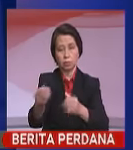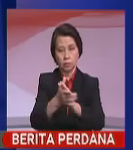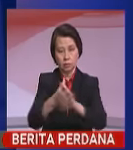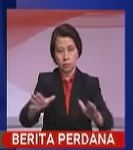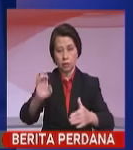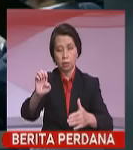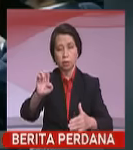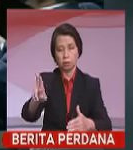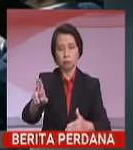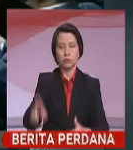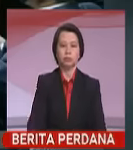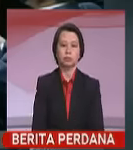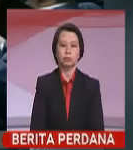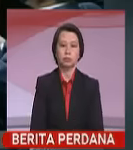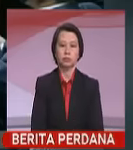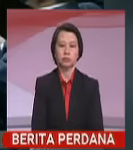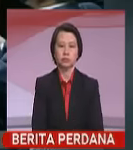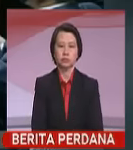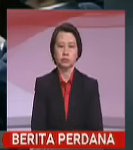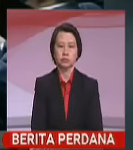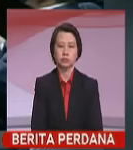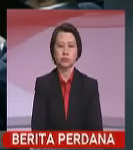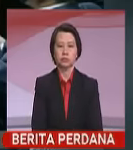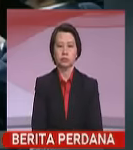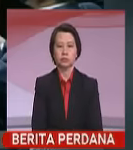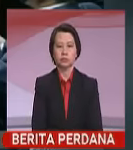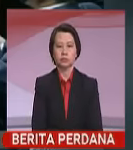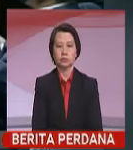EU Joseph Borrell.